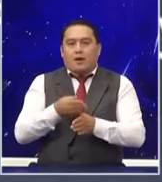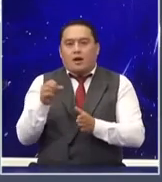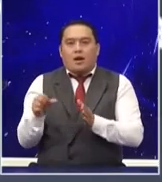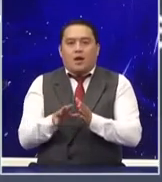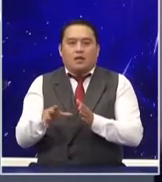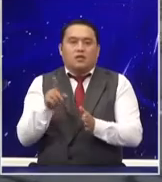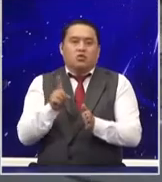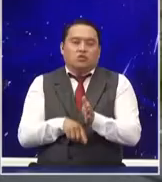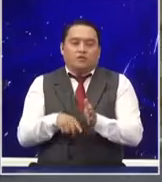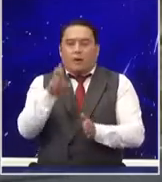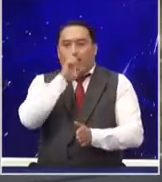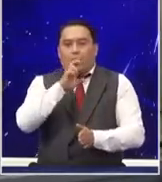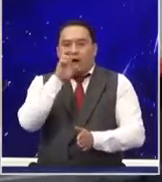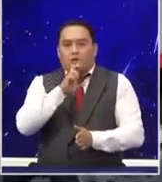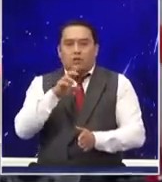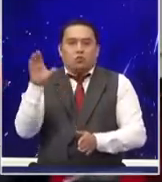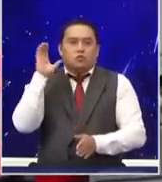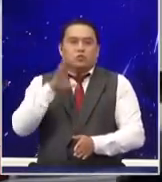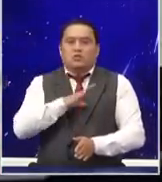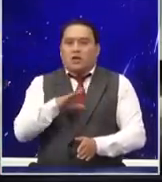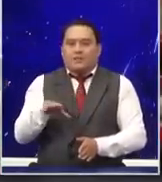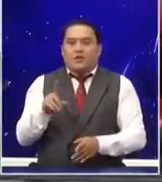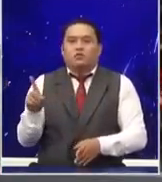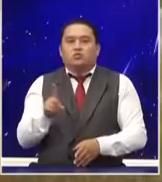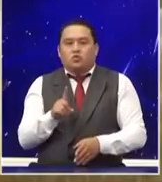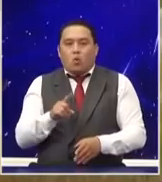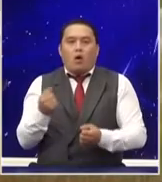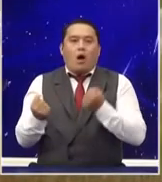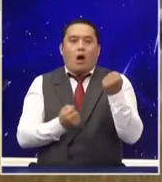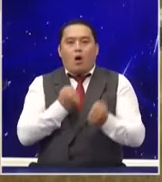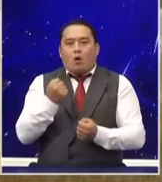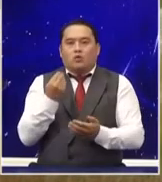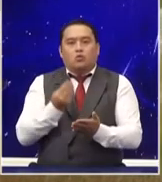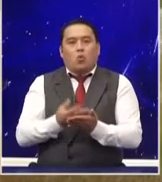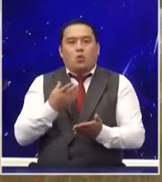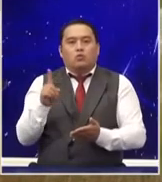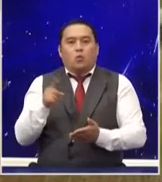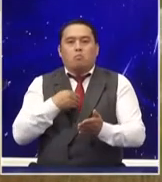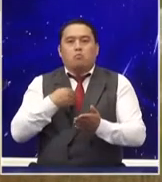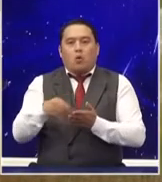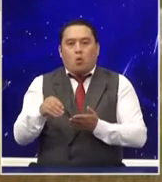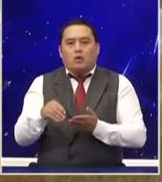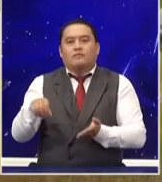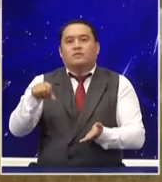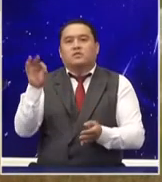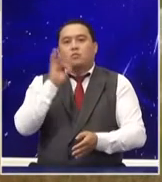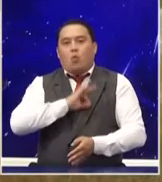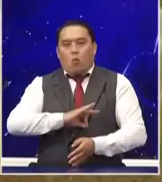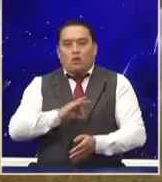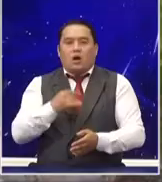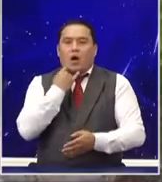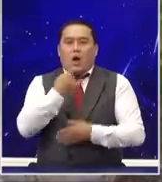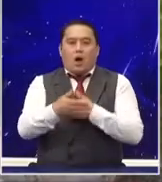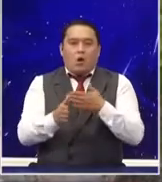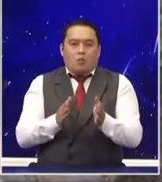электромобилям стать дешевле бензиновых, они не услышали. Стоит отметить, что автомобиль дорог не только при покупке, но и в эксплуатации, ведь